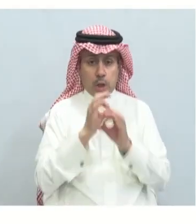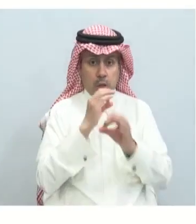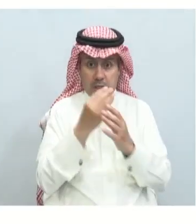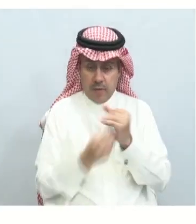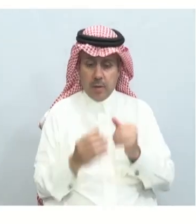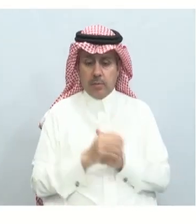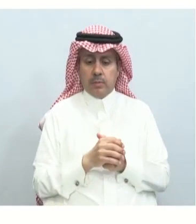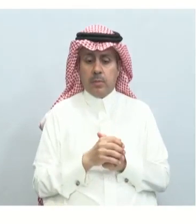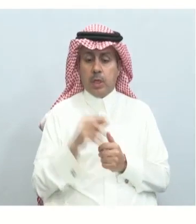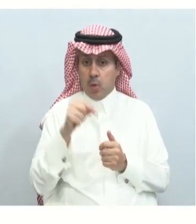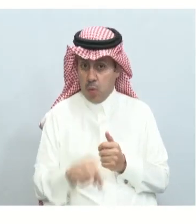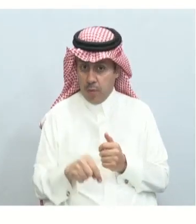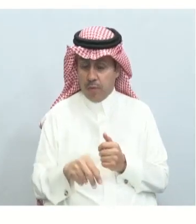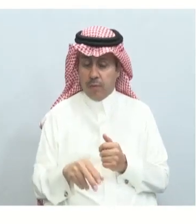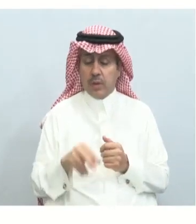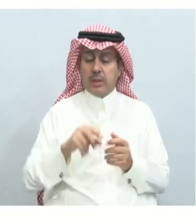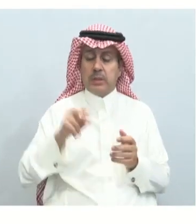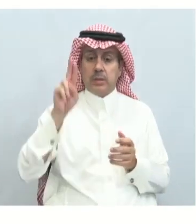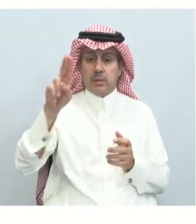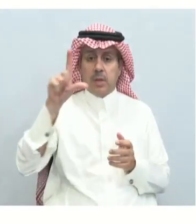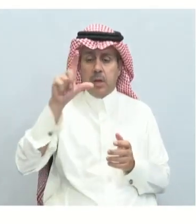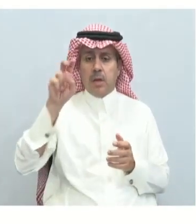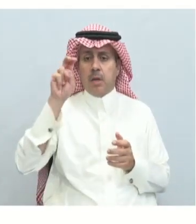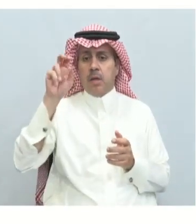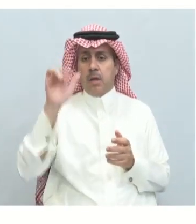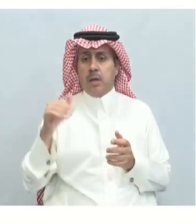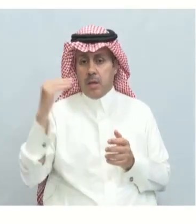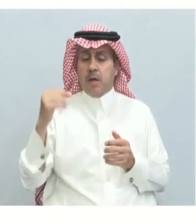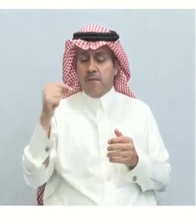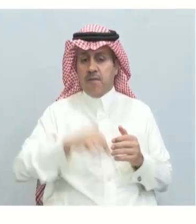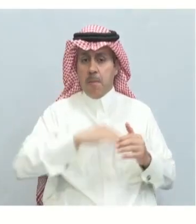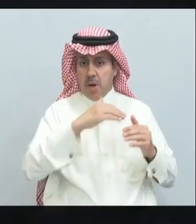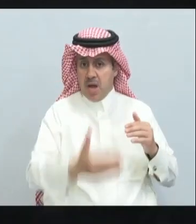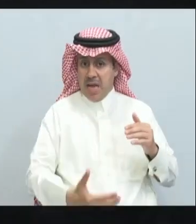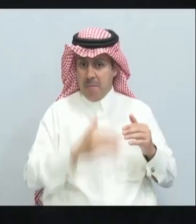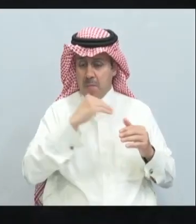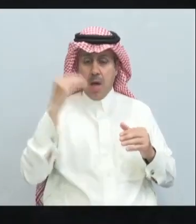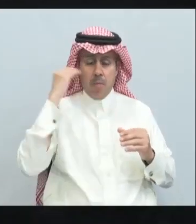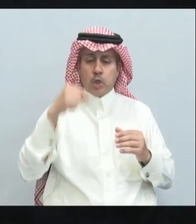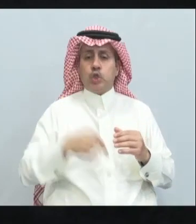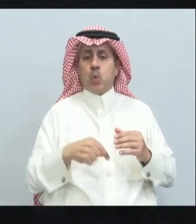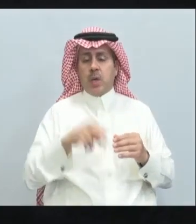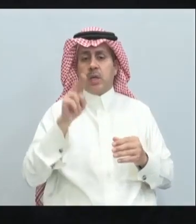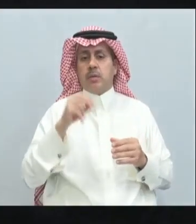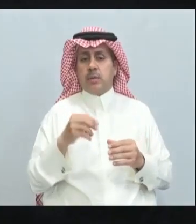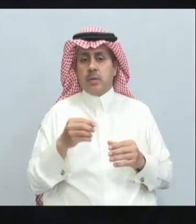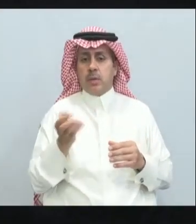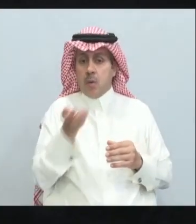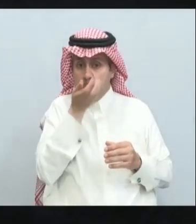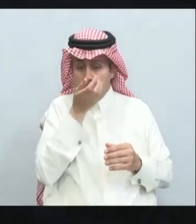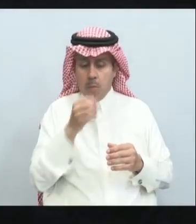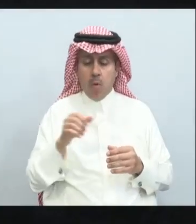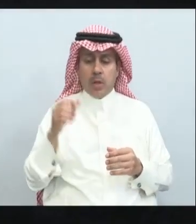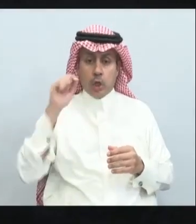ان يكون التلقيح داخليا داخليا في رحم المراه بحيث يؤخذ